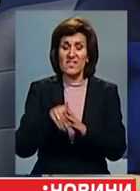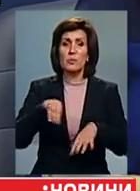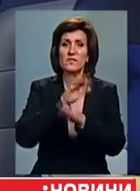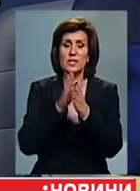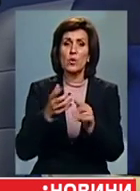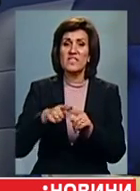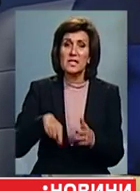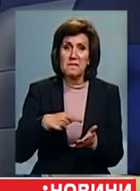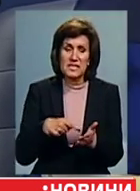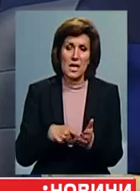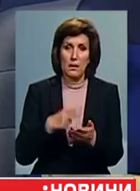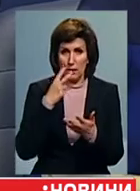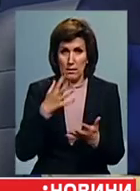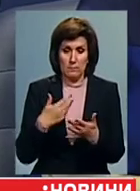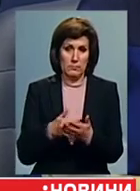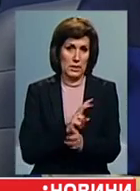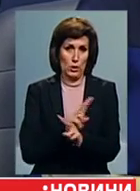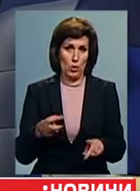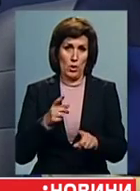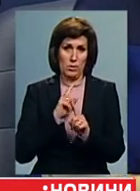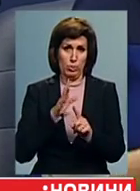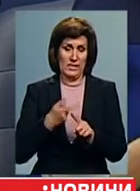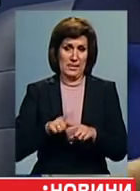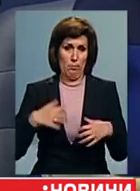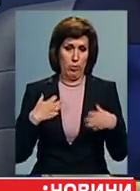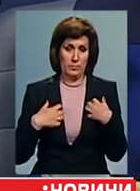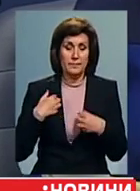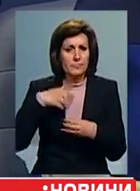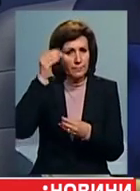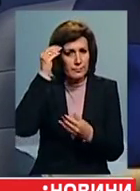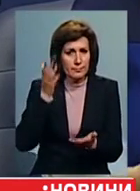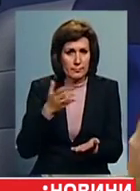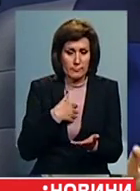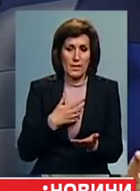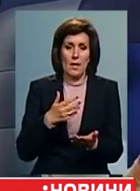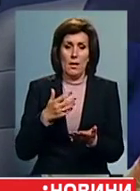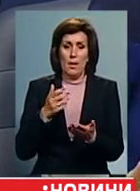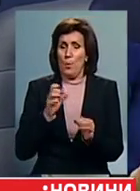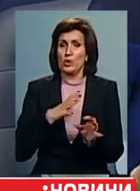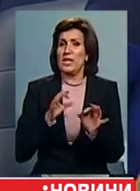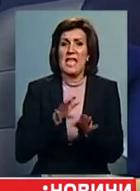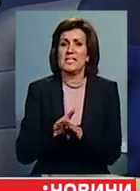в цих містах, то виглядає, що ніхто не буде з цим поспішати. Ну, це мій прогноз. Тобто він може не справді.